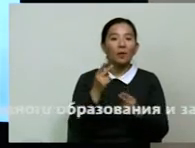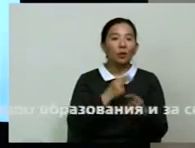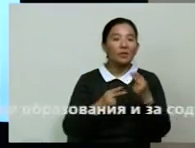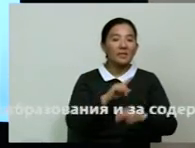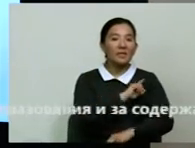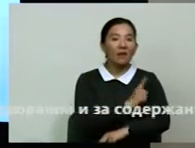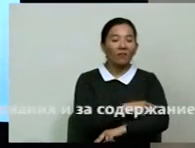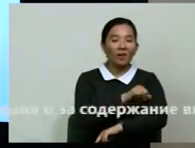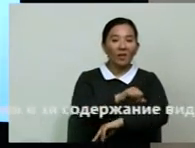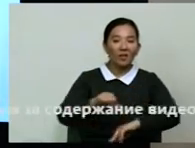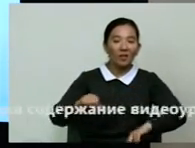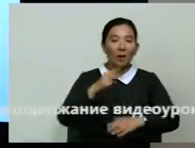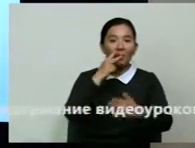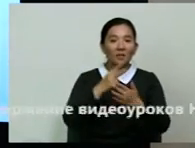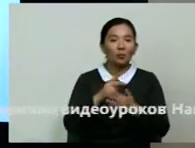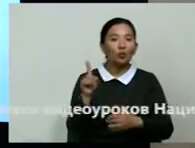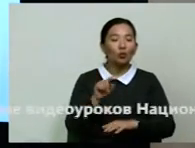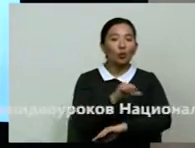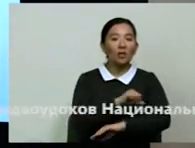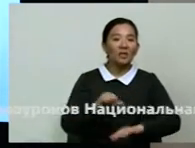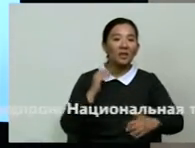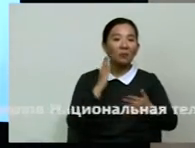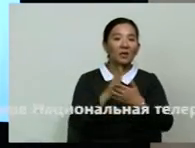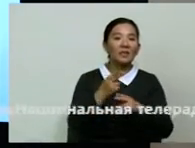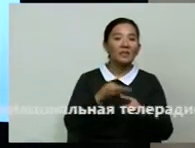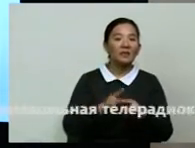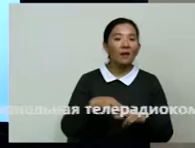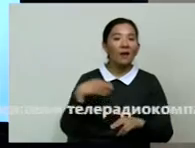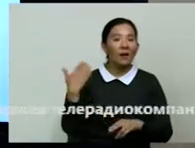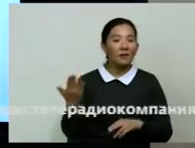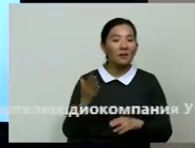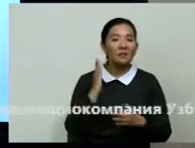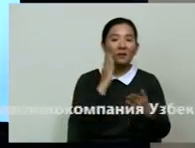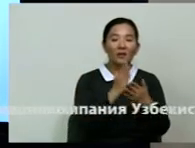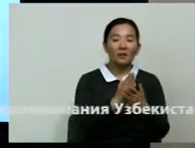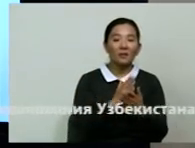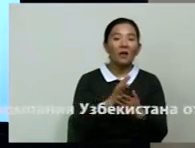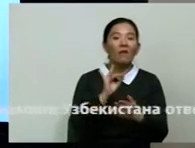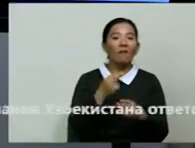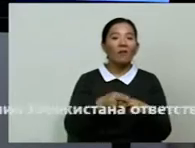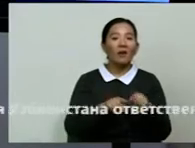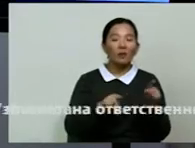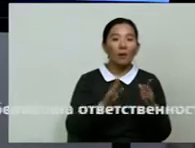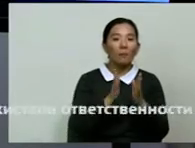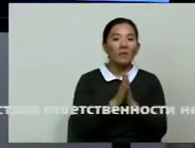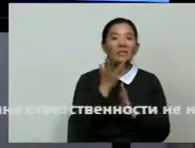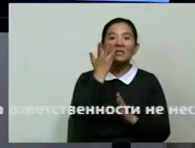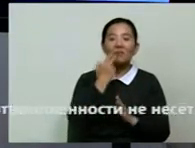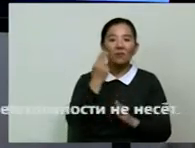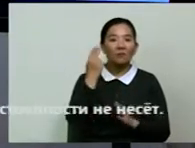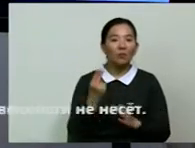силовых линий. Посмотрите, что линии направлены с этой стороны в эту. Разукрасьте магнит